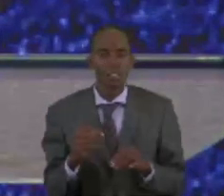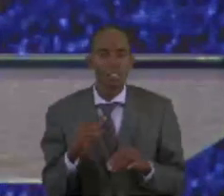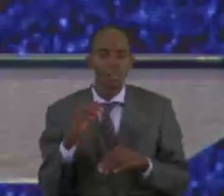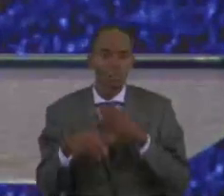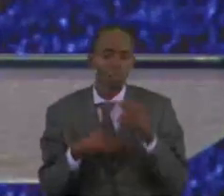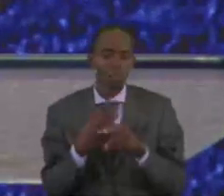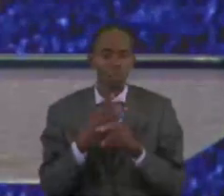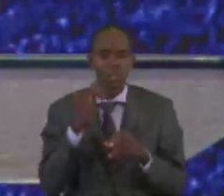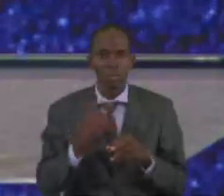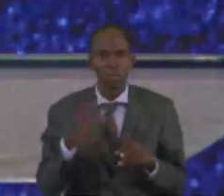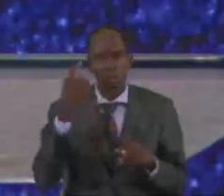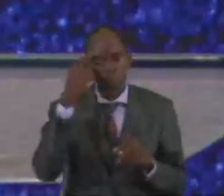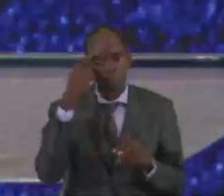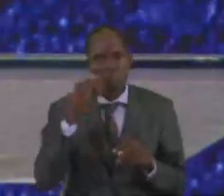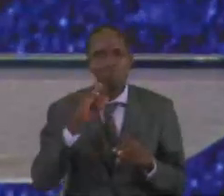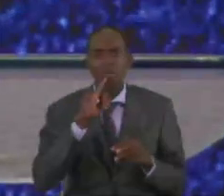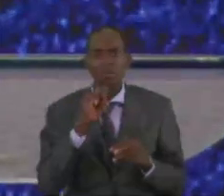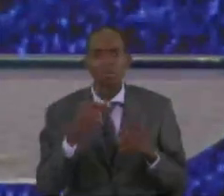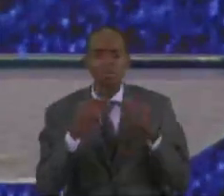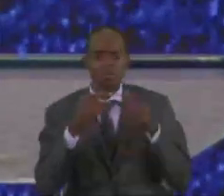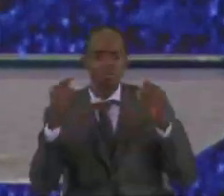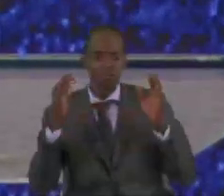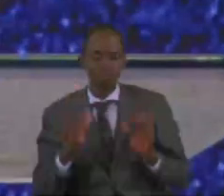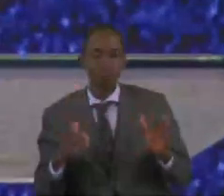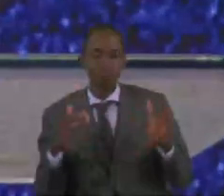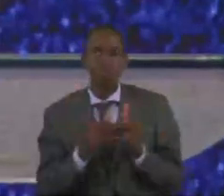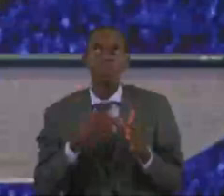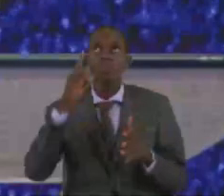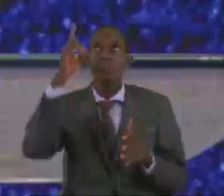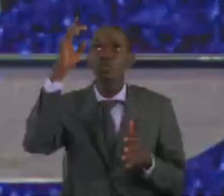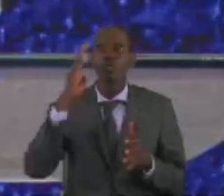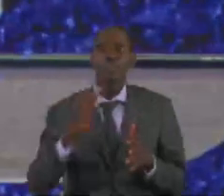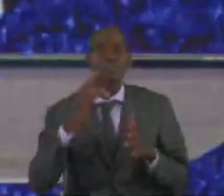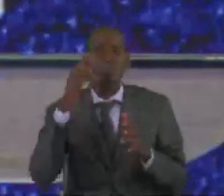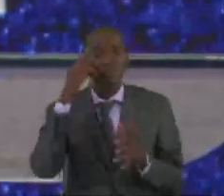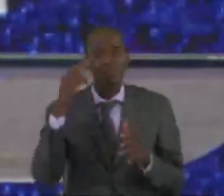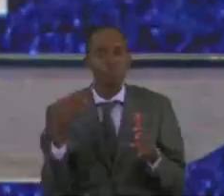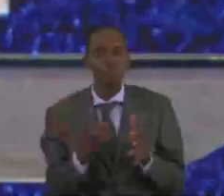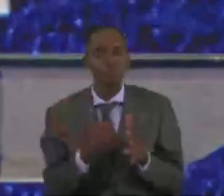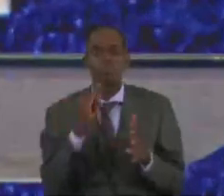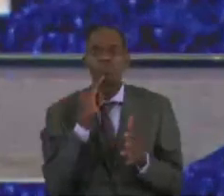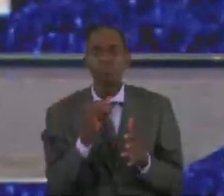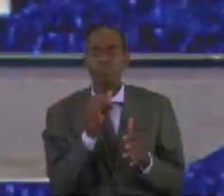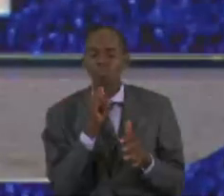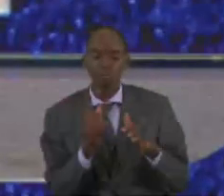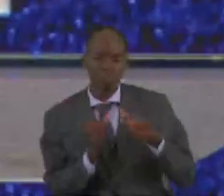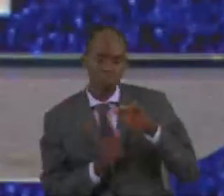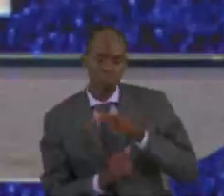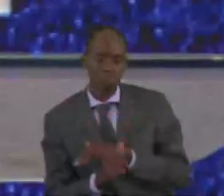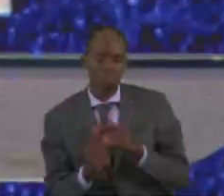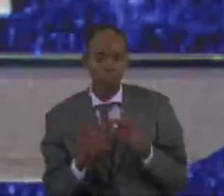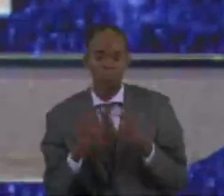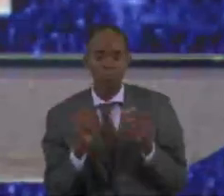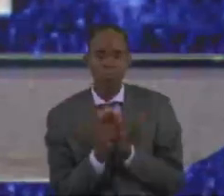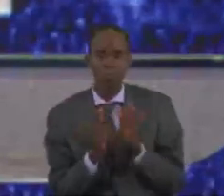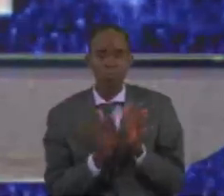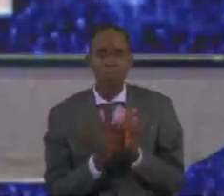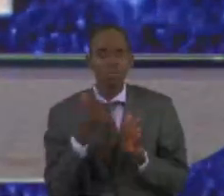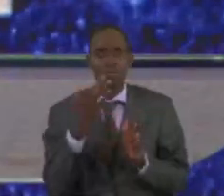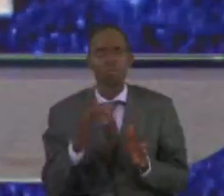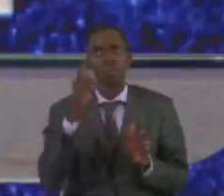l'affection de la chair est inimitié contre Dieu, parce qu'elle ne se soumet pas à la loi de